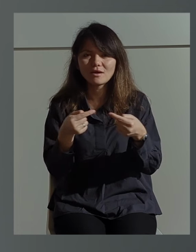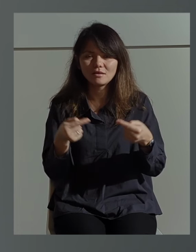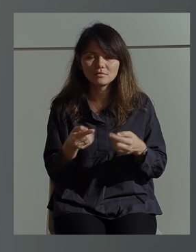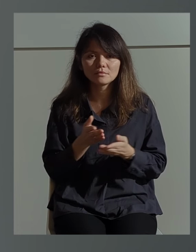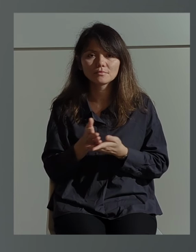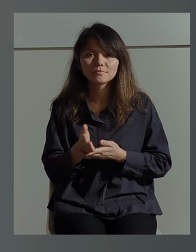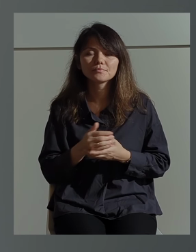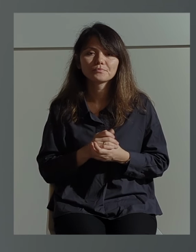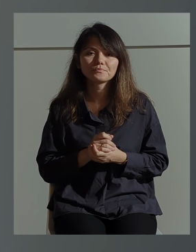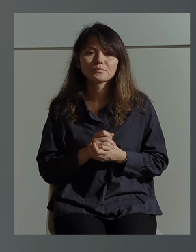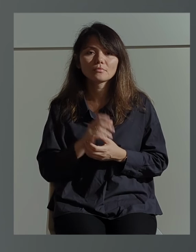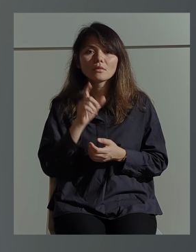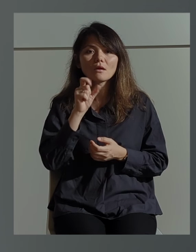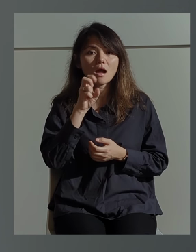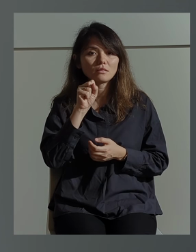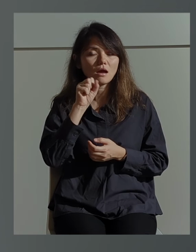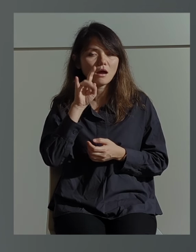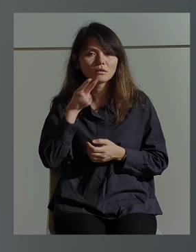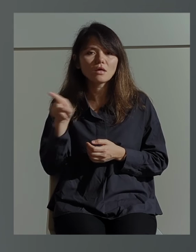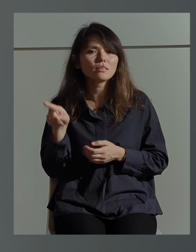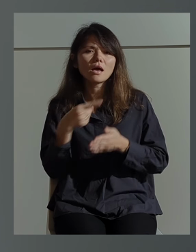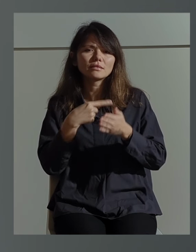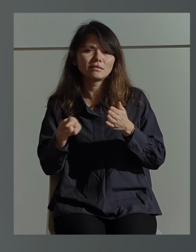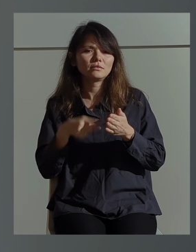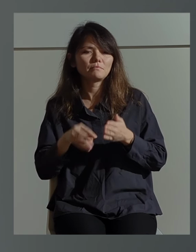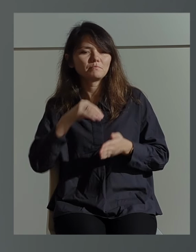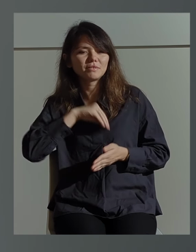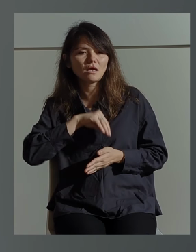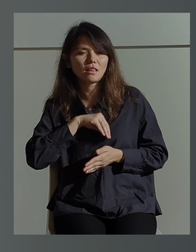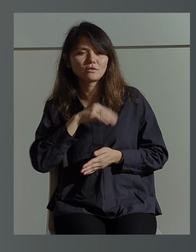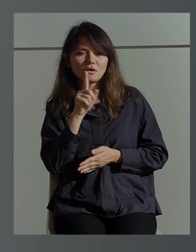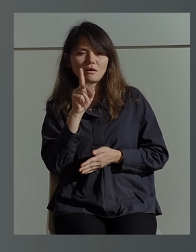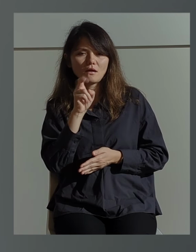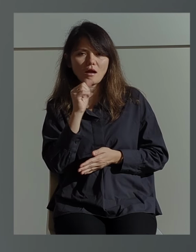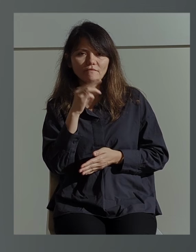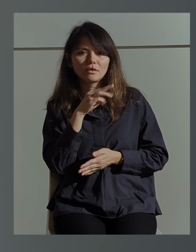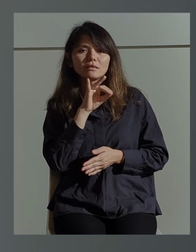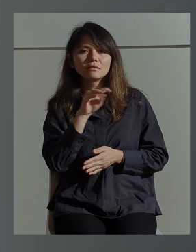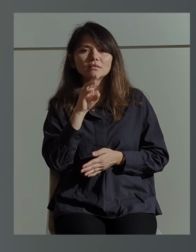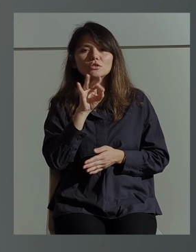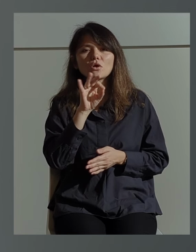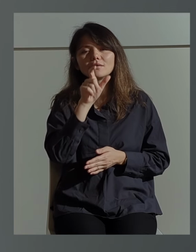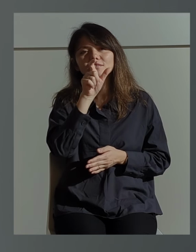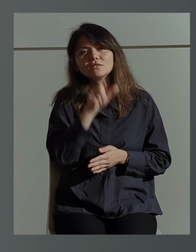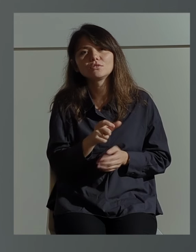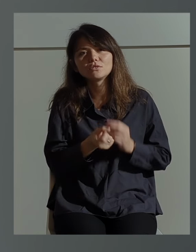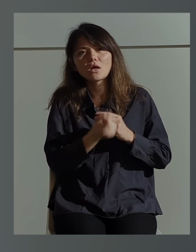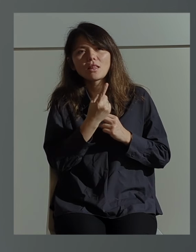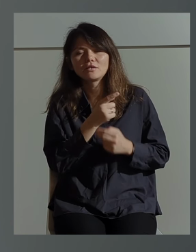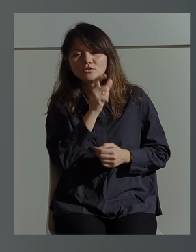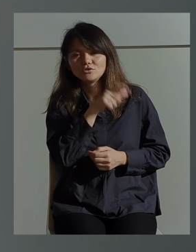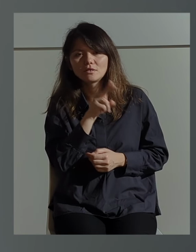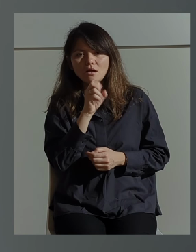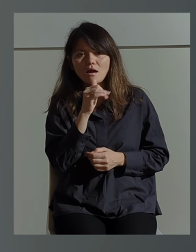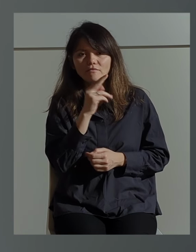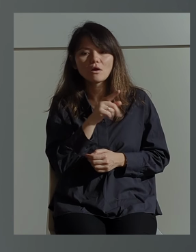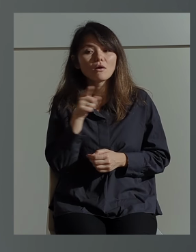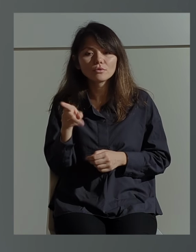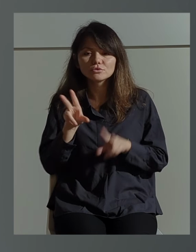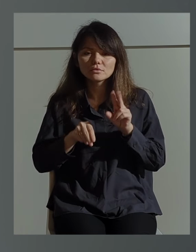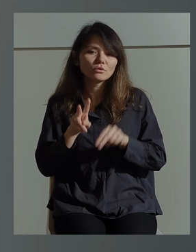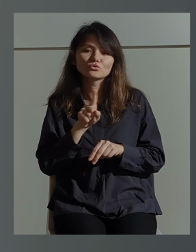ханан же полностью отрицает и психологично Кафки и теологи Кафки то есть с её точки зрения кавка ни в коем